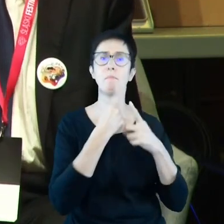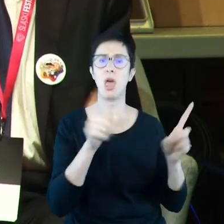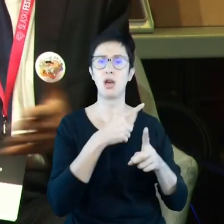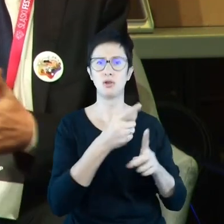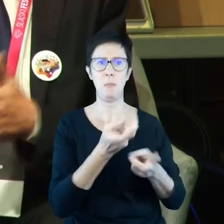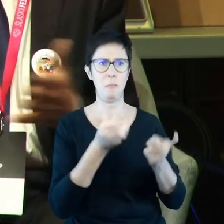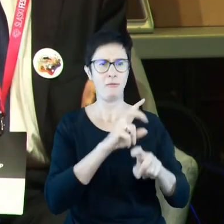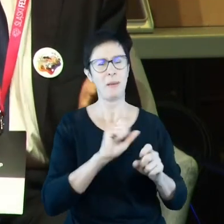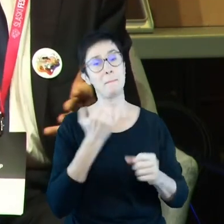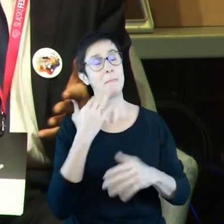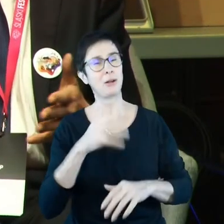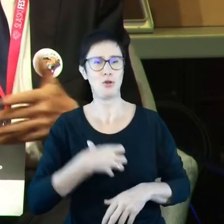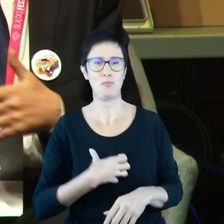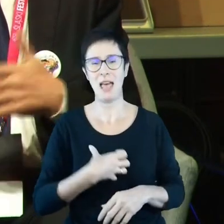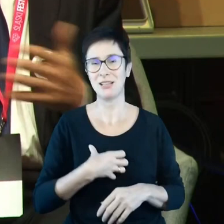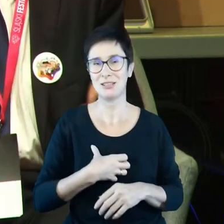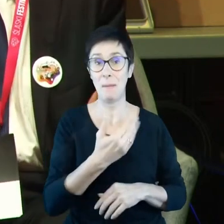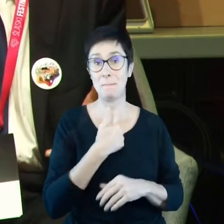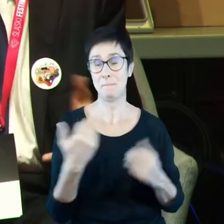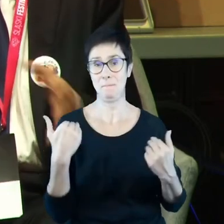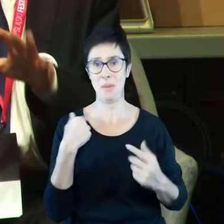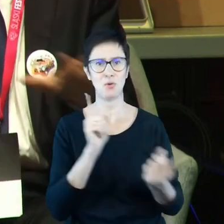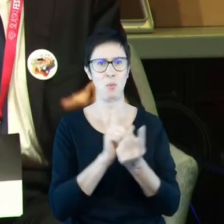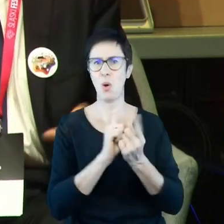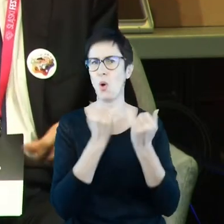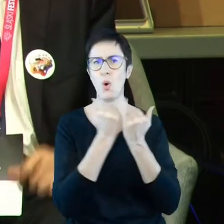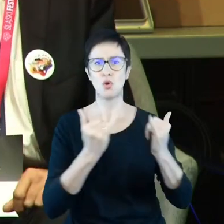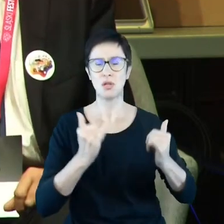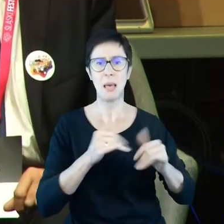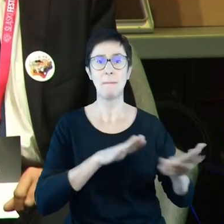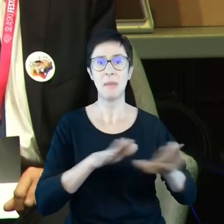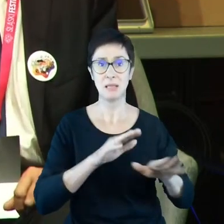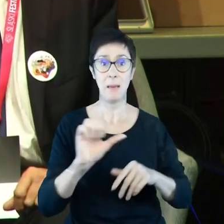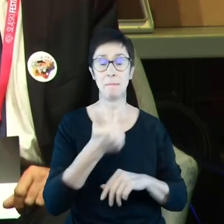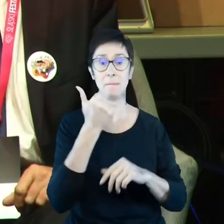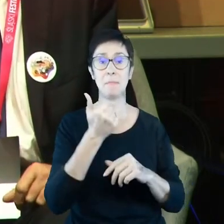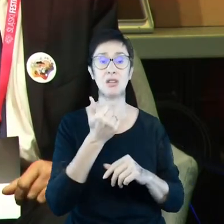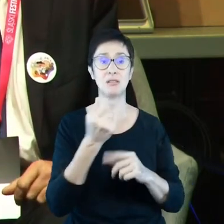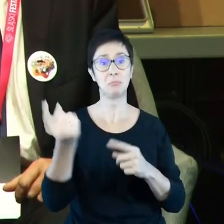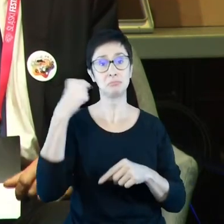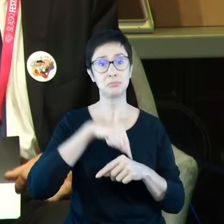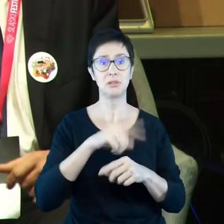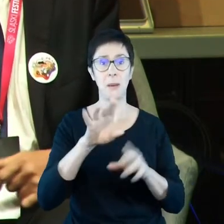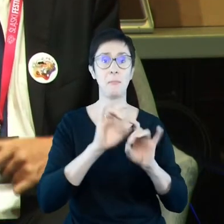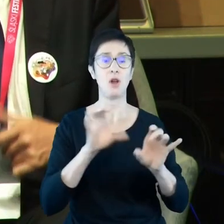bo spotykaliśmy się w przeróżnych miejscach. W ogóle pierwsza wizyta pana profesora Knapika była dla mnie niesłychanie